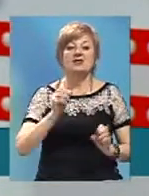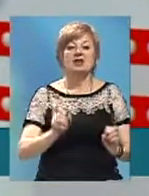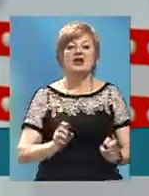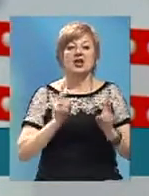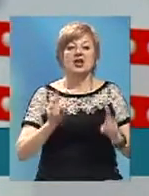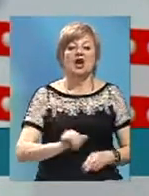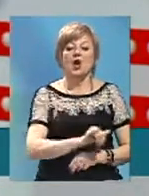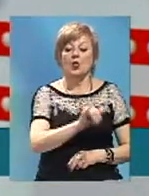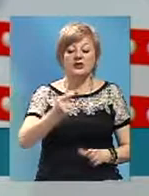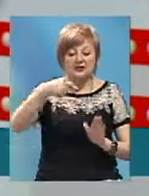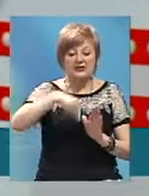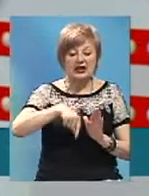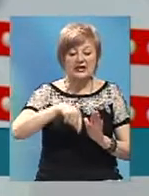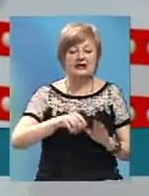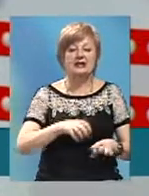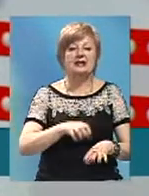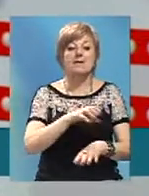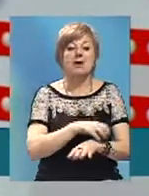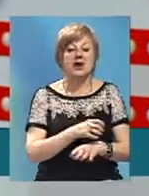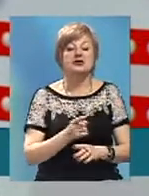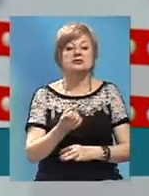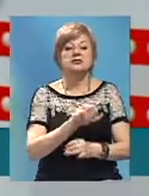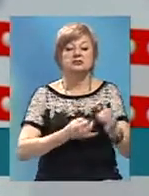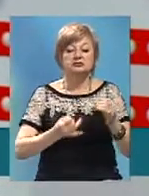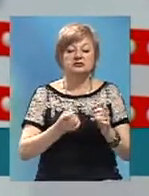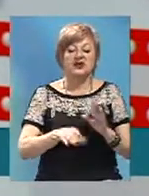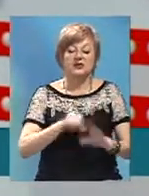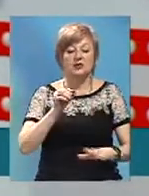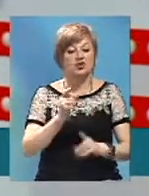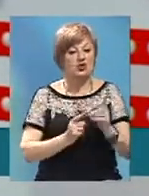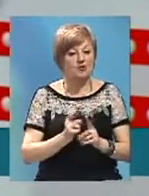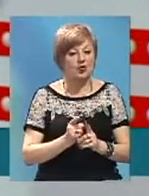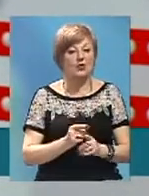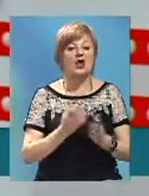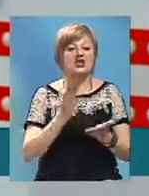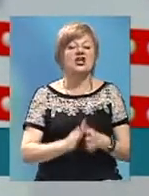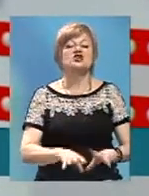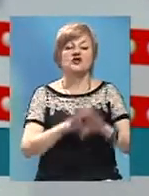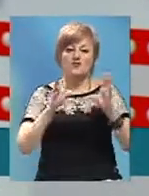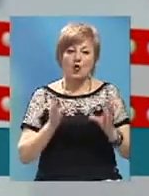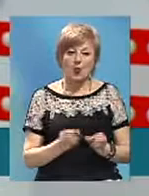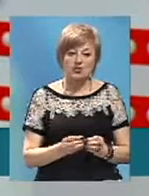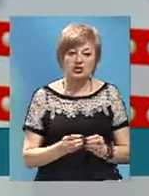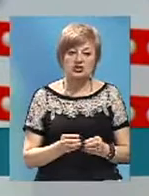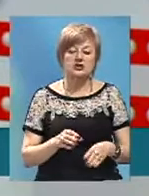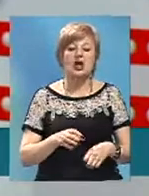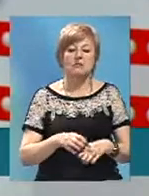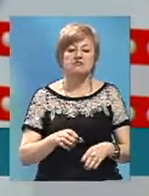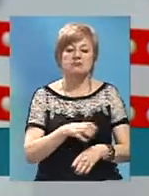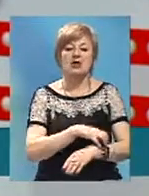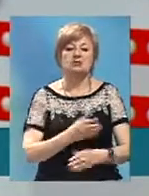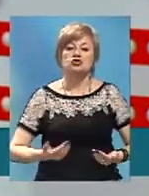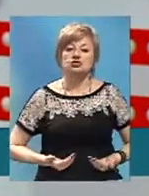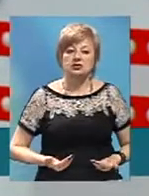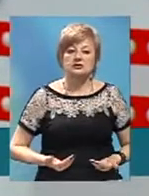них всередині партії проговориться, зокрема, і виборча реформа, чи є взагалі у них внутрішньопартійне життя, як